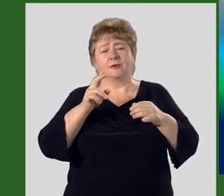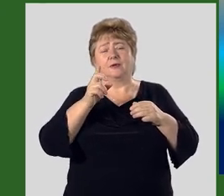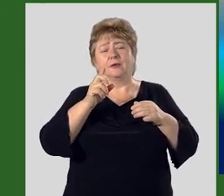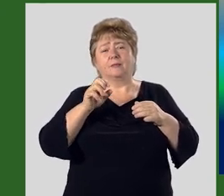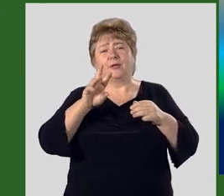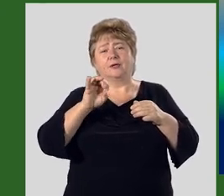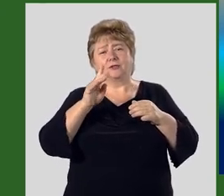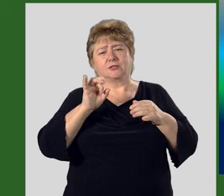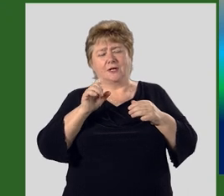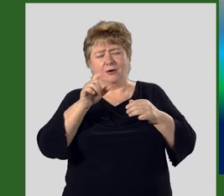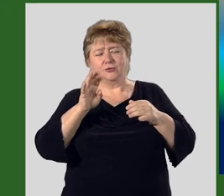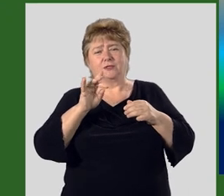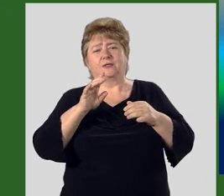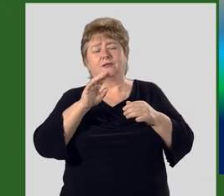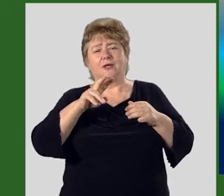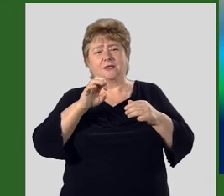Беллинсгаузен и Лазарев.